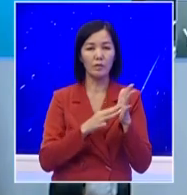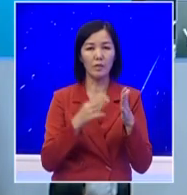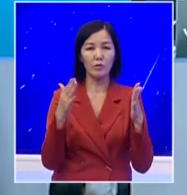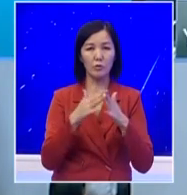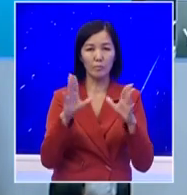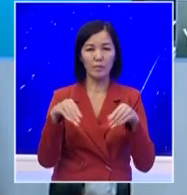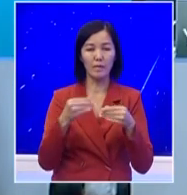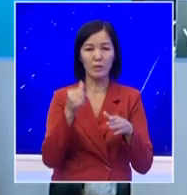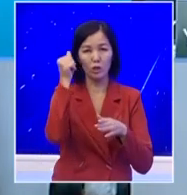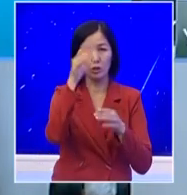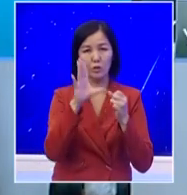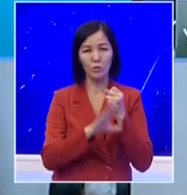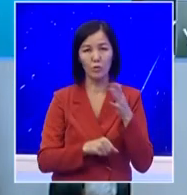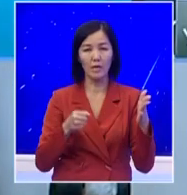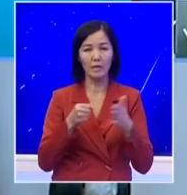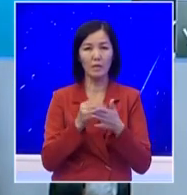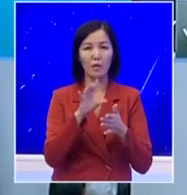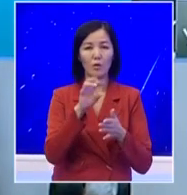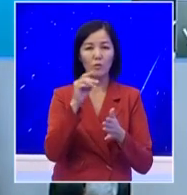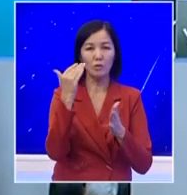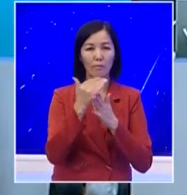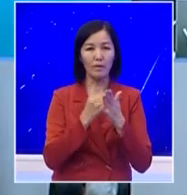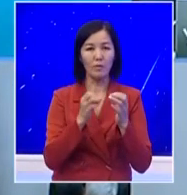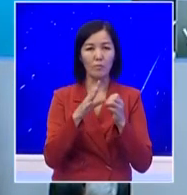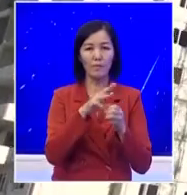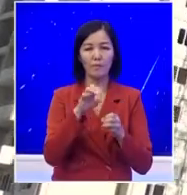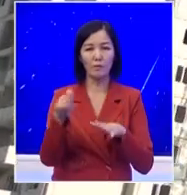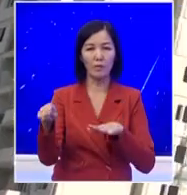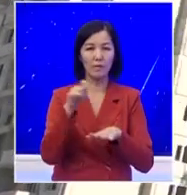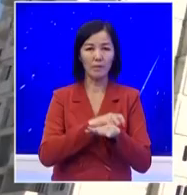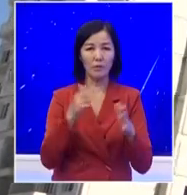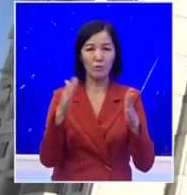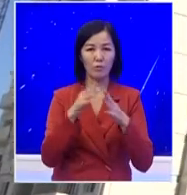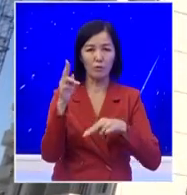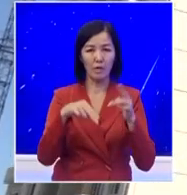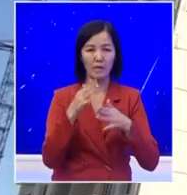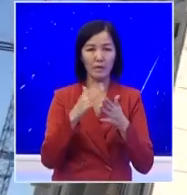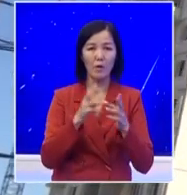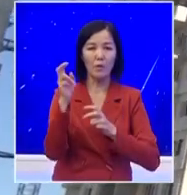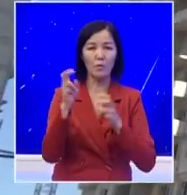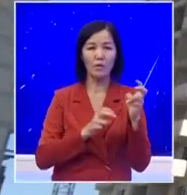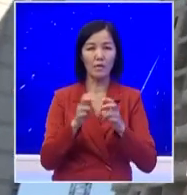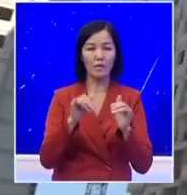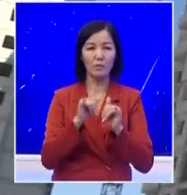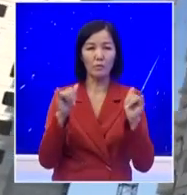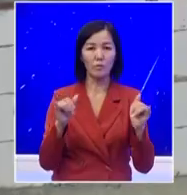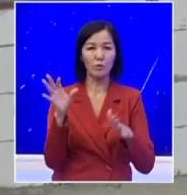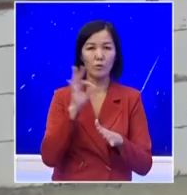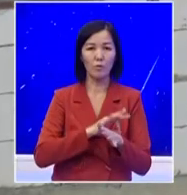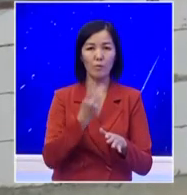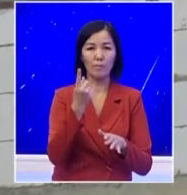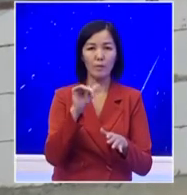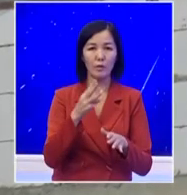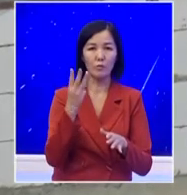пәтер үлестірілсе, жыл соңына дейін нұрлы жер бағдарламасымен 15 миллион шаршы метр тұрғын үй салынады. Ал өнеркәсіпте өндіріс